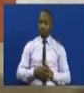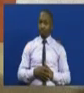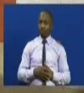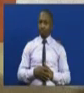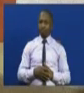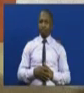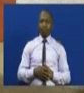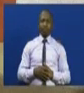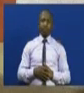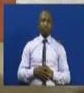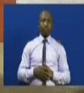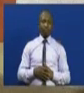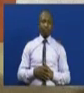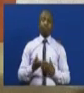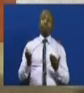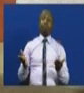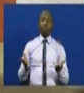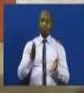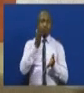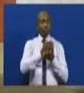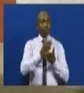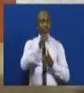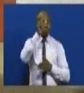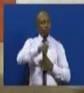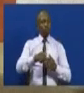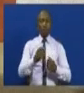Basi ni kweli watu wametumia hizi dawa nyingi,